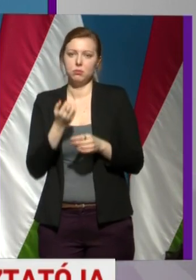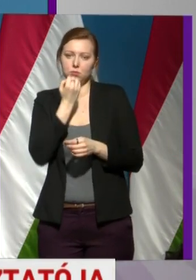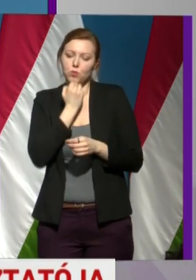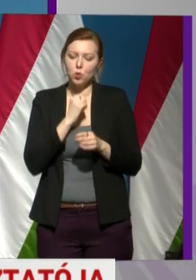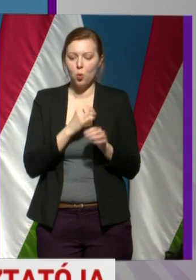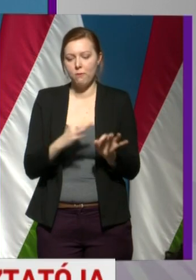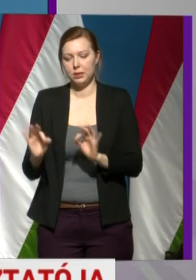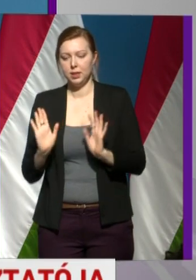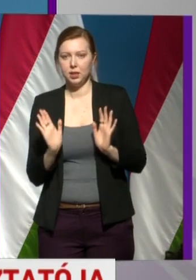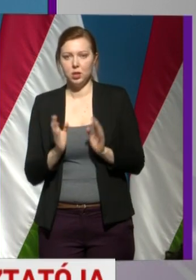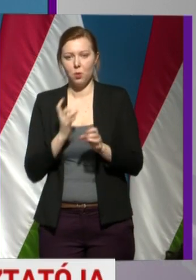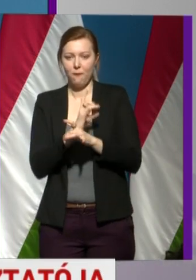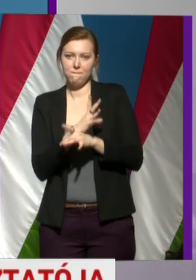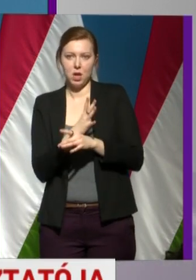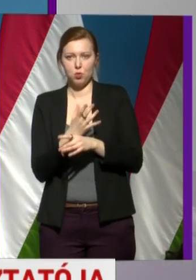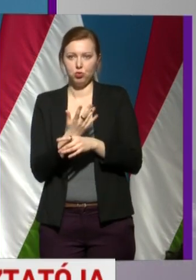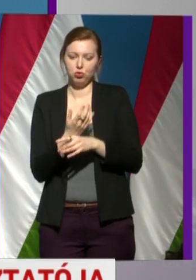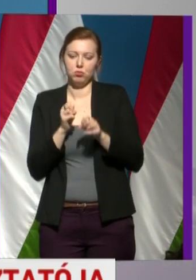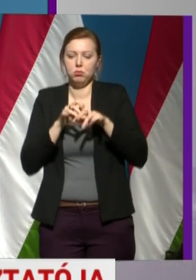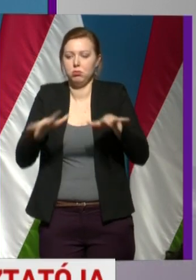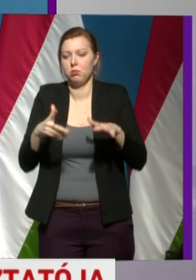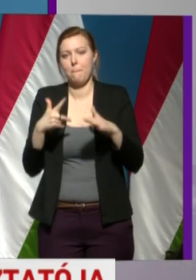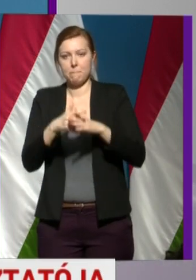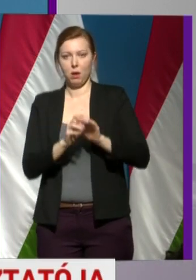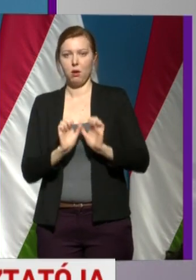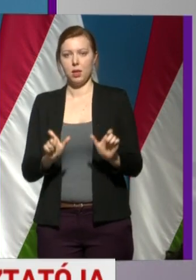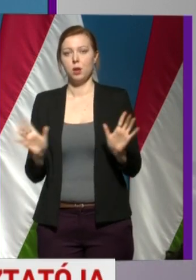vírus elterjedésének megakadályozása érdekében.